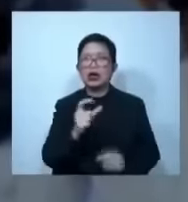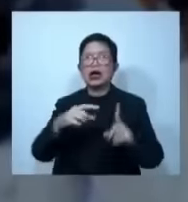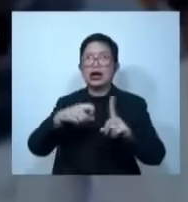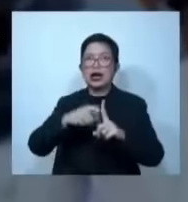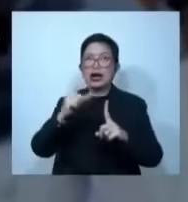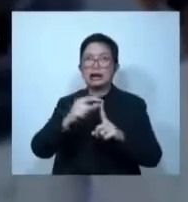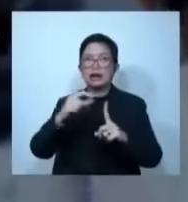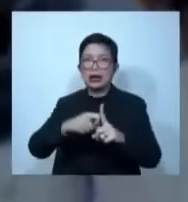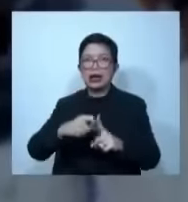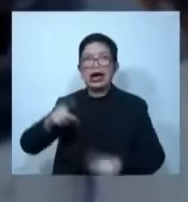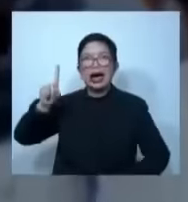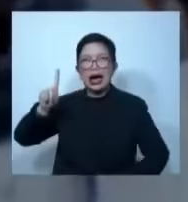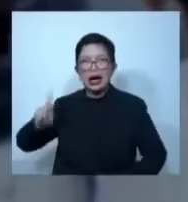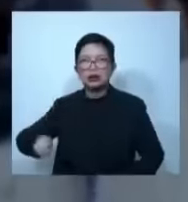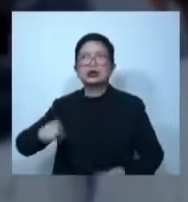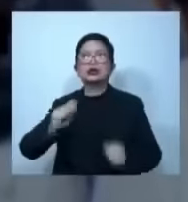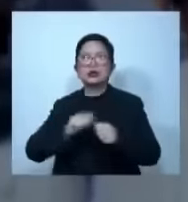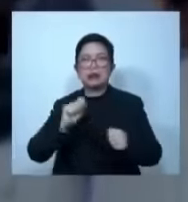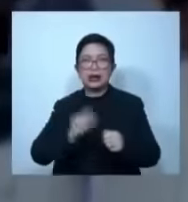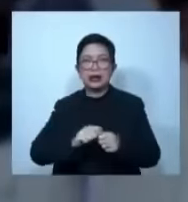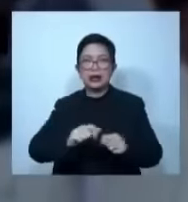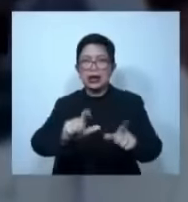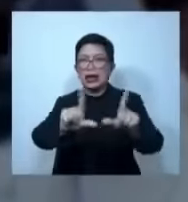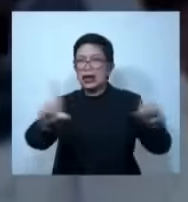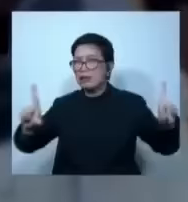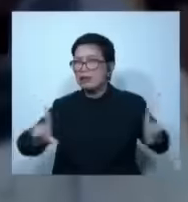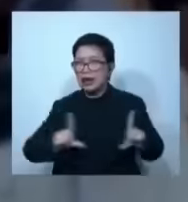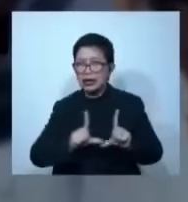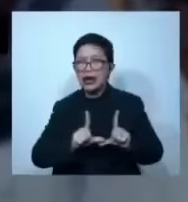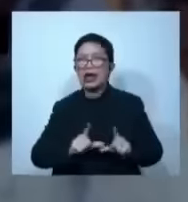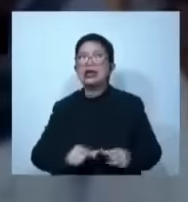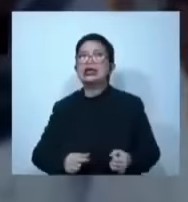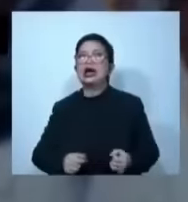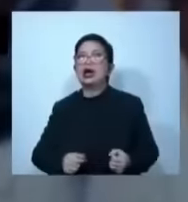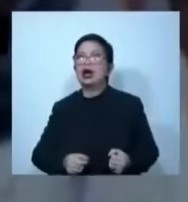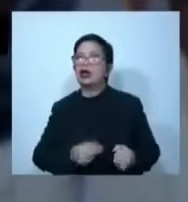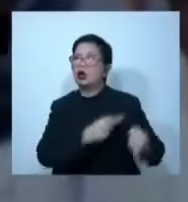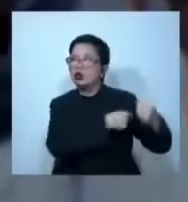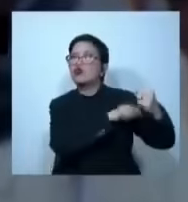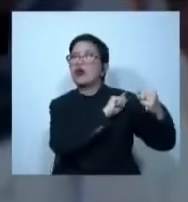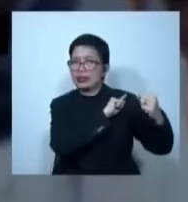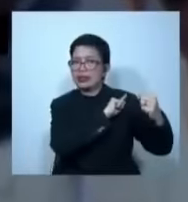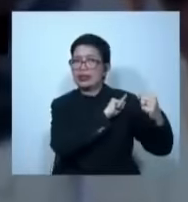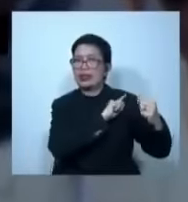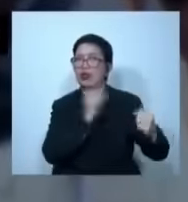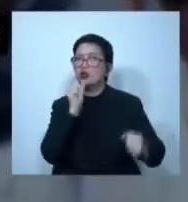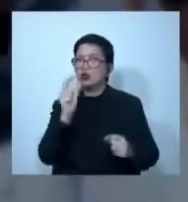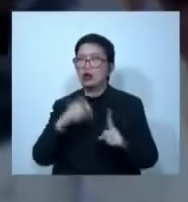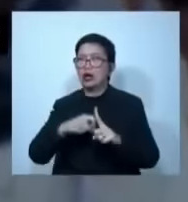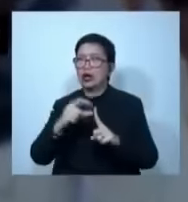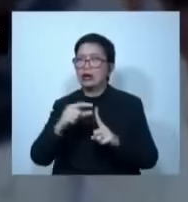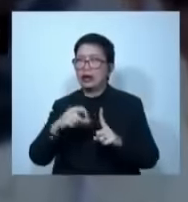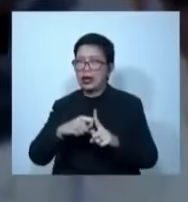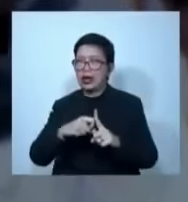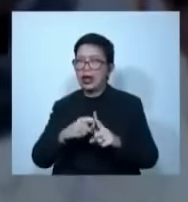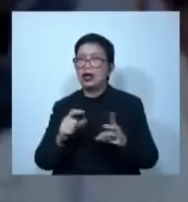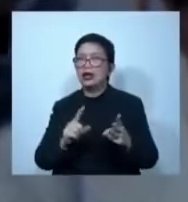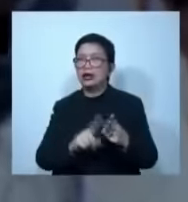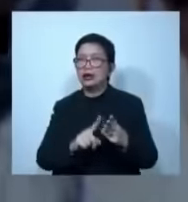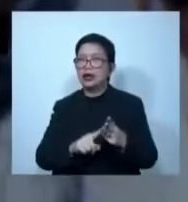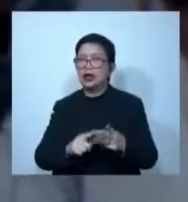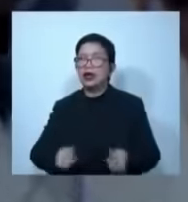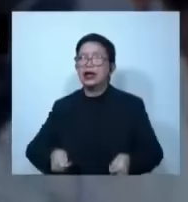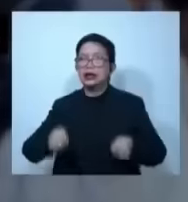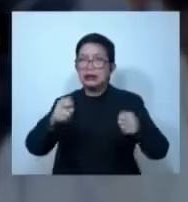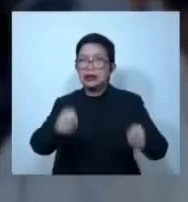direvisi sehingga KPK menjadi lembaga yang kuat kembali. Yang ketiga, diberikan